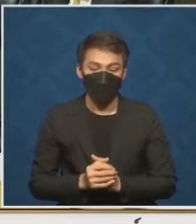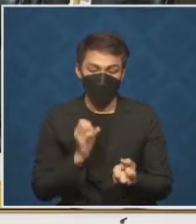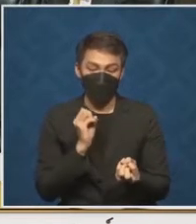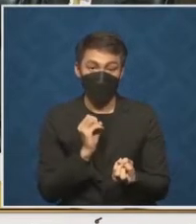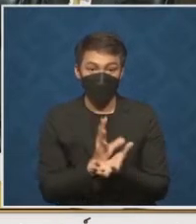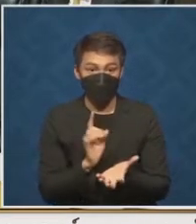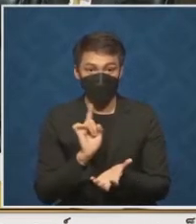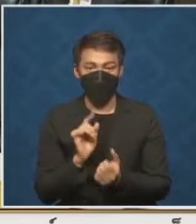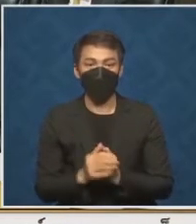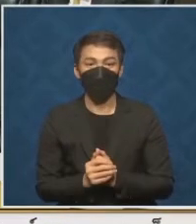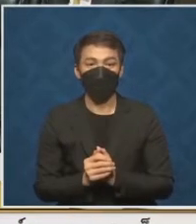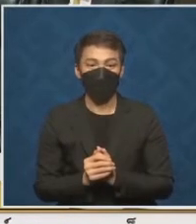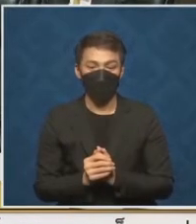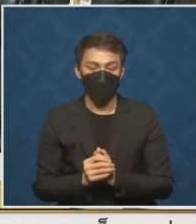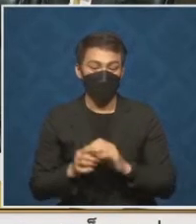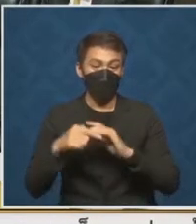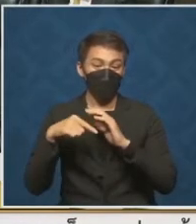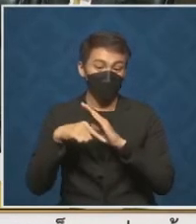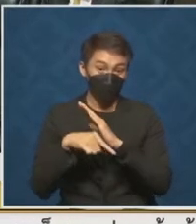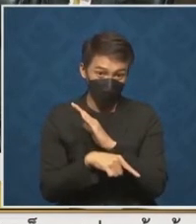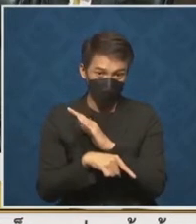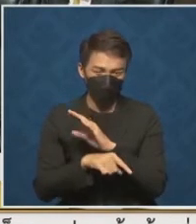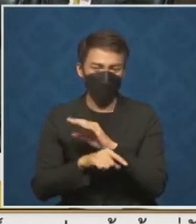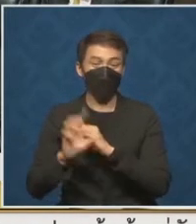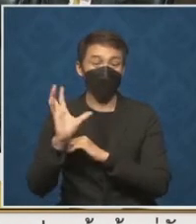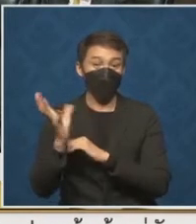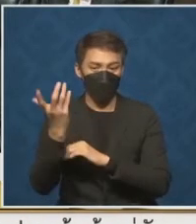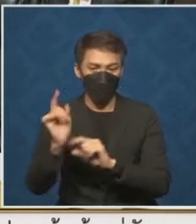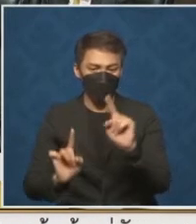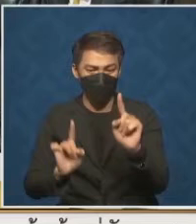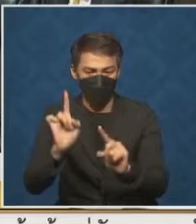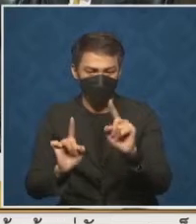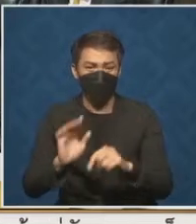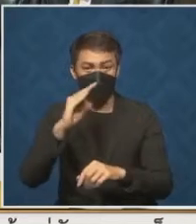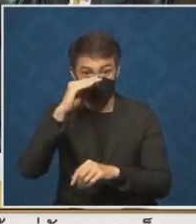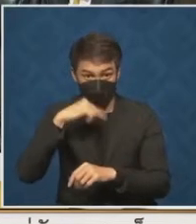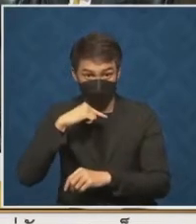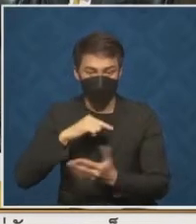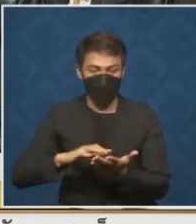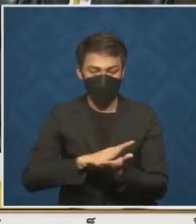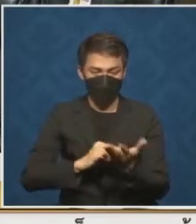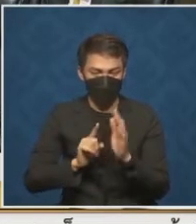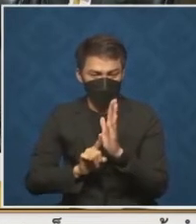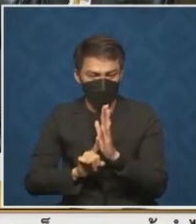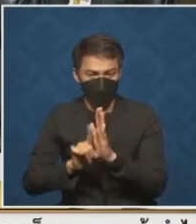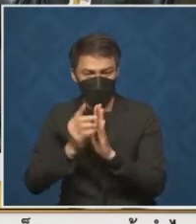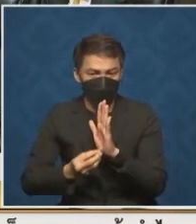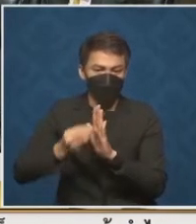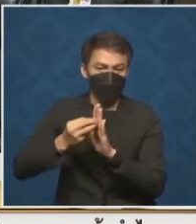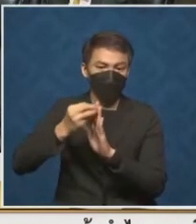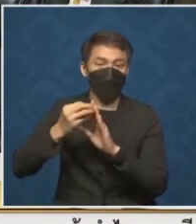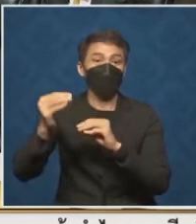ทุจริตคอรัปชั่นของโลกของประเทศไทยสูงขึ้นซ้ำเติมปัญหาเศรษฐกิจ